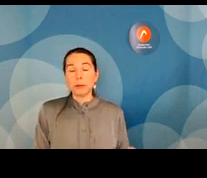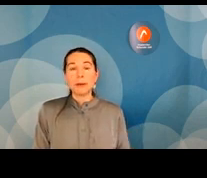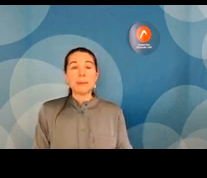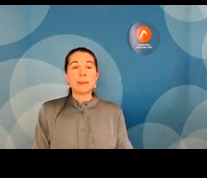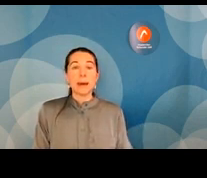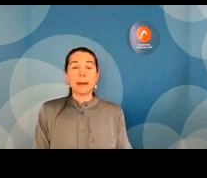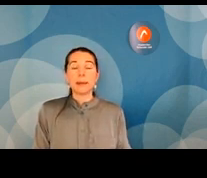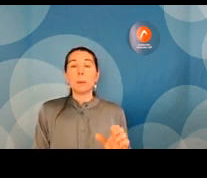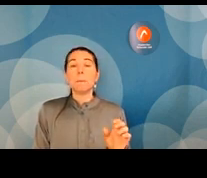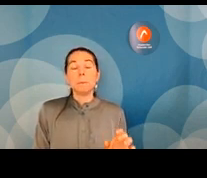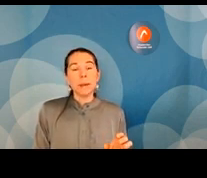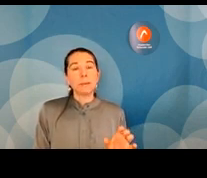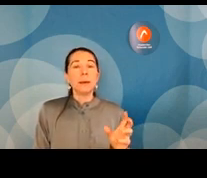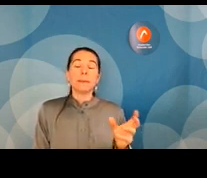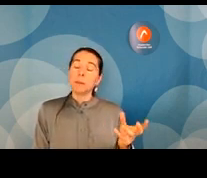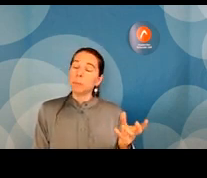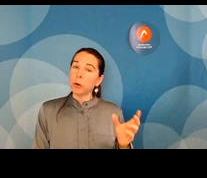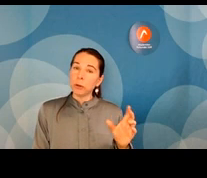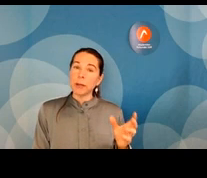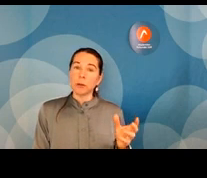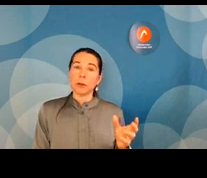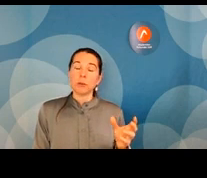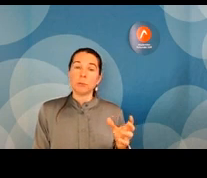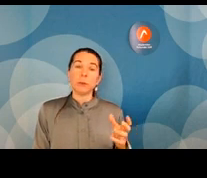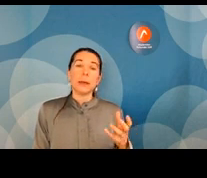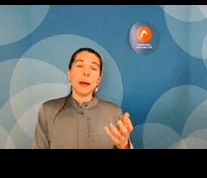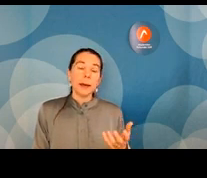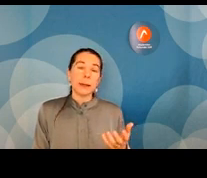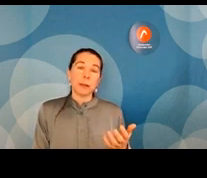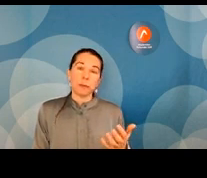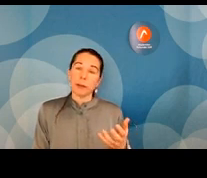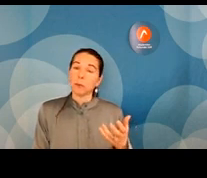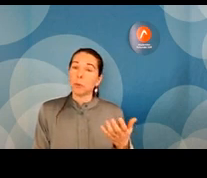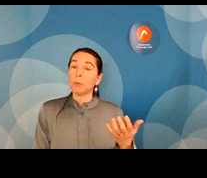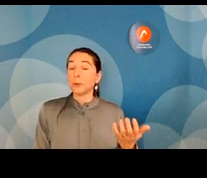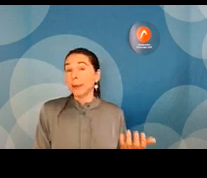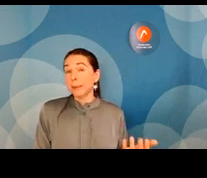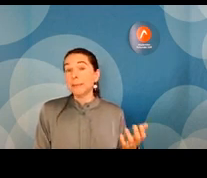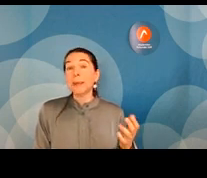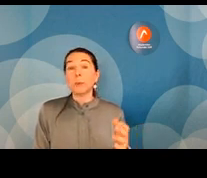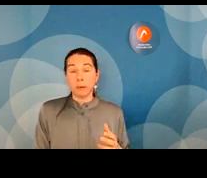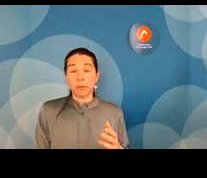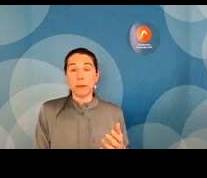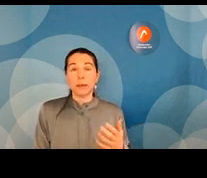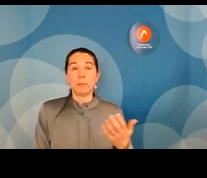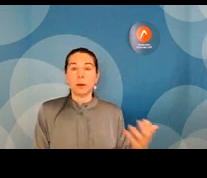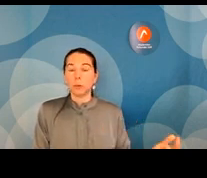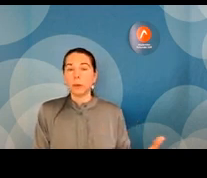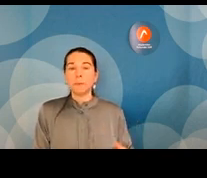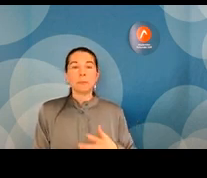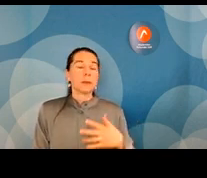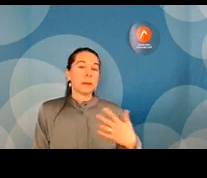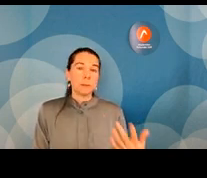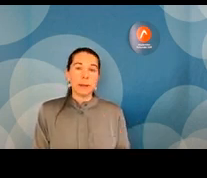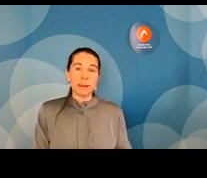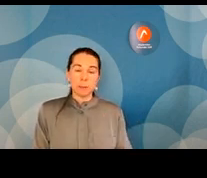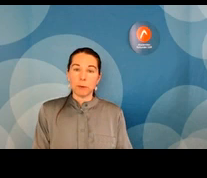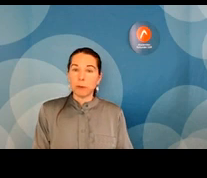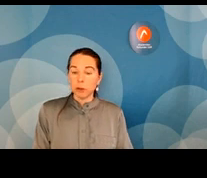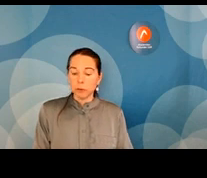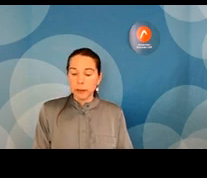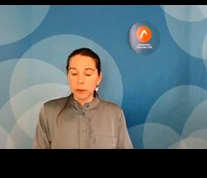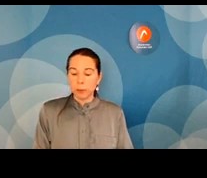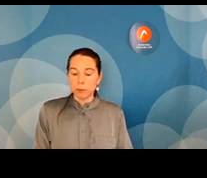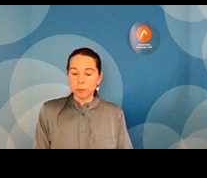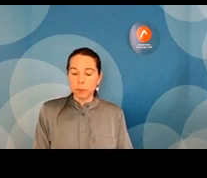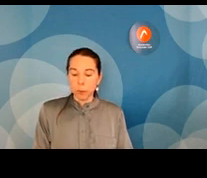normen är fortfarande väldigt stark. Men den börjar luckras upp och det är allt fler som går både innan och efter i pension. Så att det blir lite